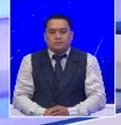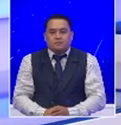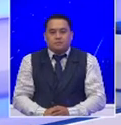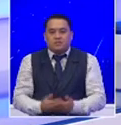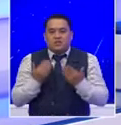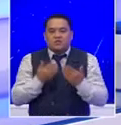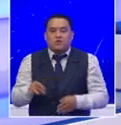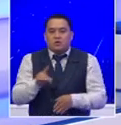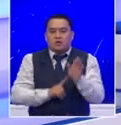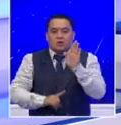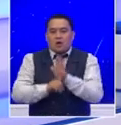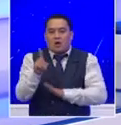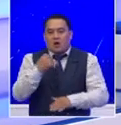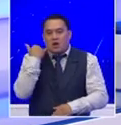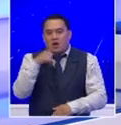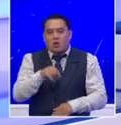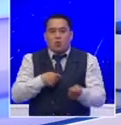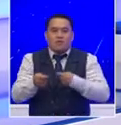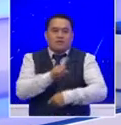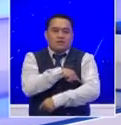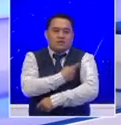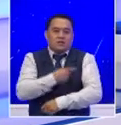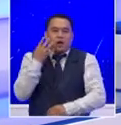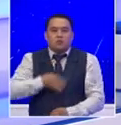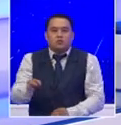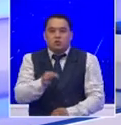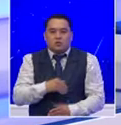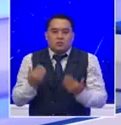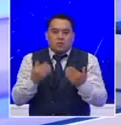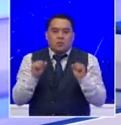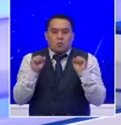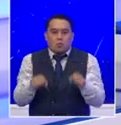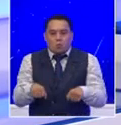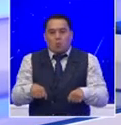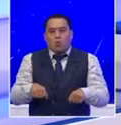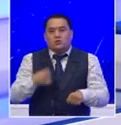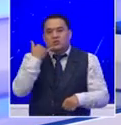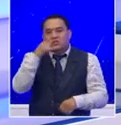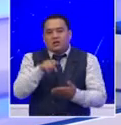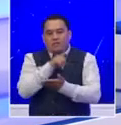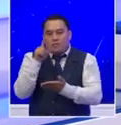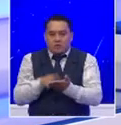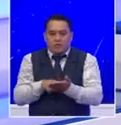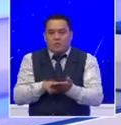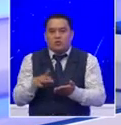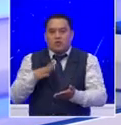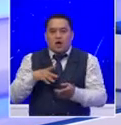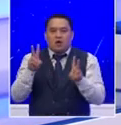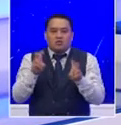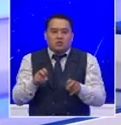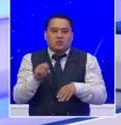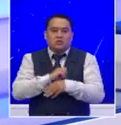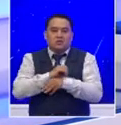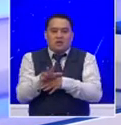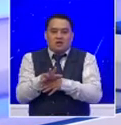Сегодня в регионе запущены горячие линии Управления здравоохранения Алматинской области. Теперь жители смогут задать все интересующие вопросы,